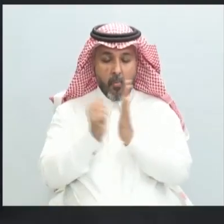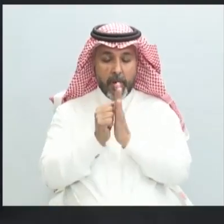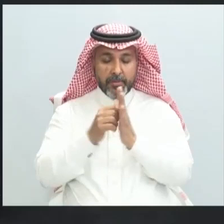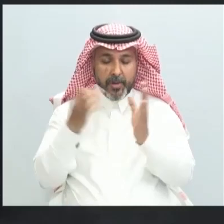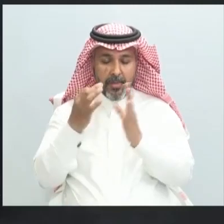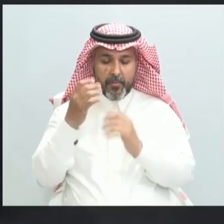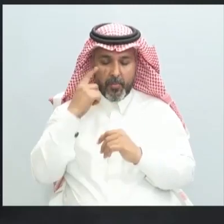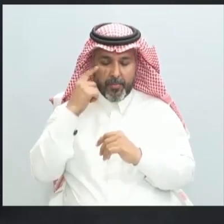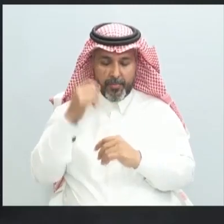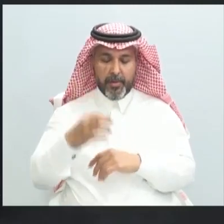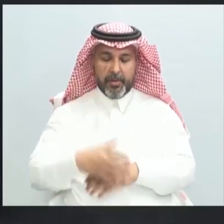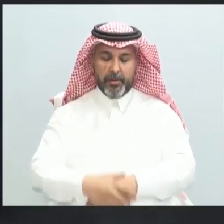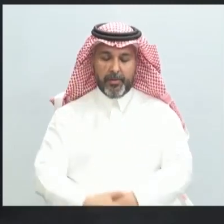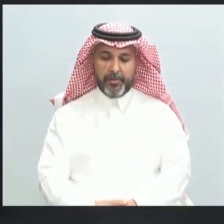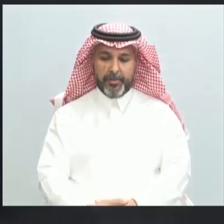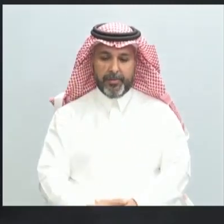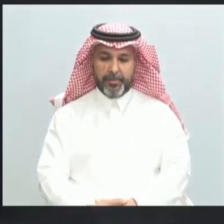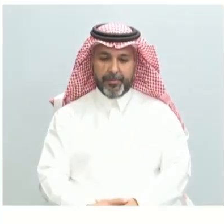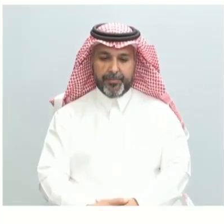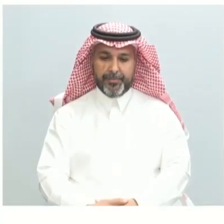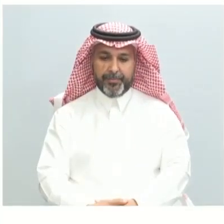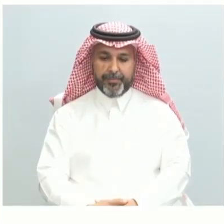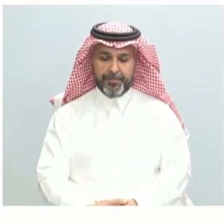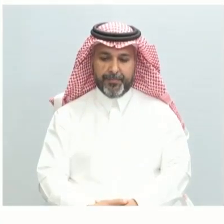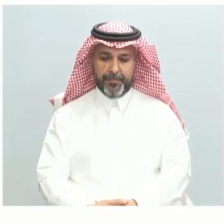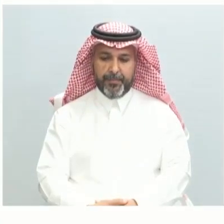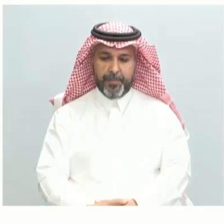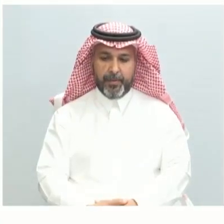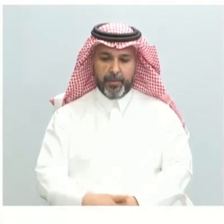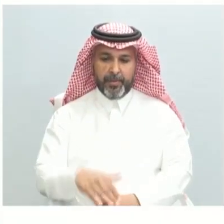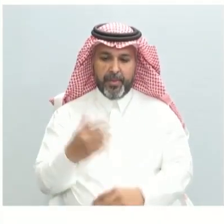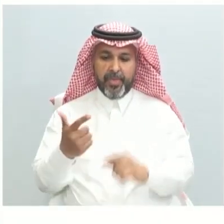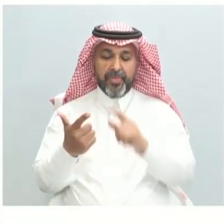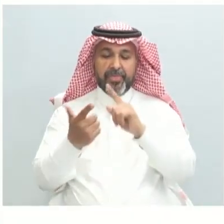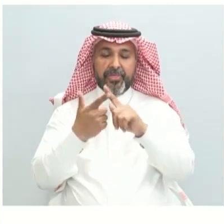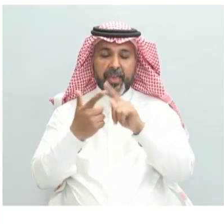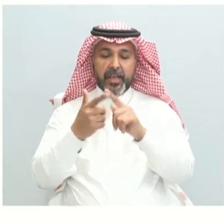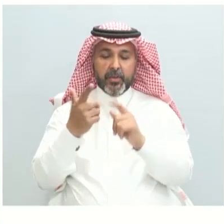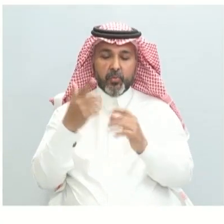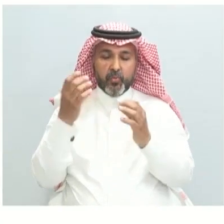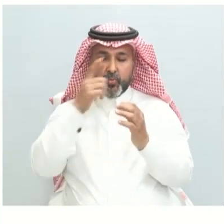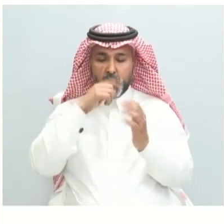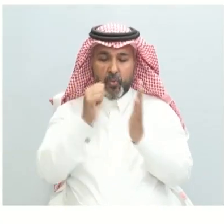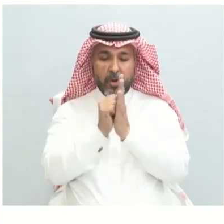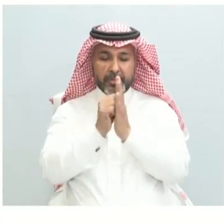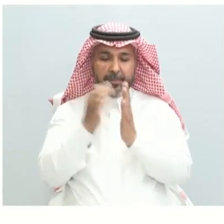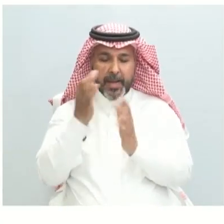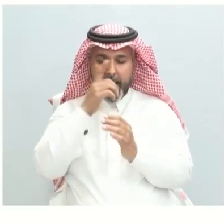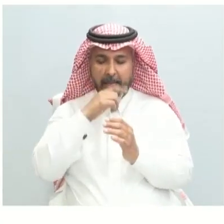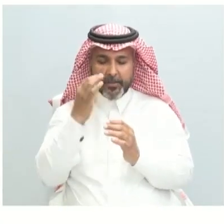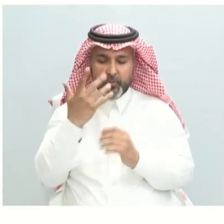ولاء الولي الامر او الانتماء للوطن من ثاني من واجبات المواطن السعودي